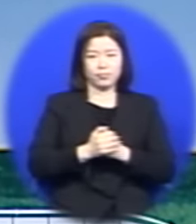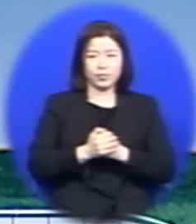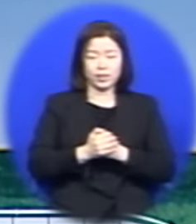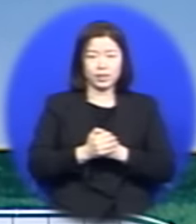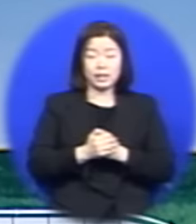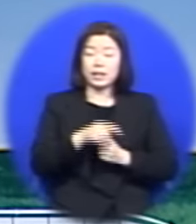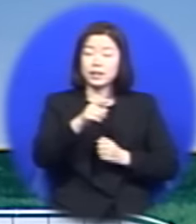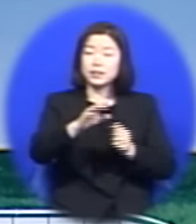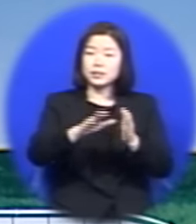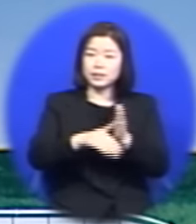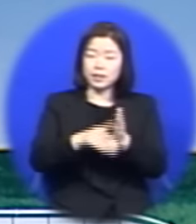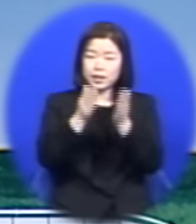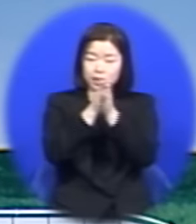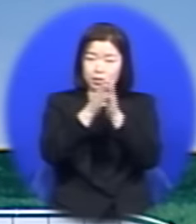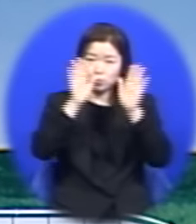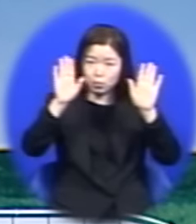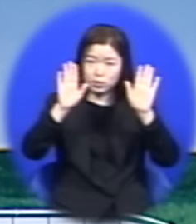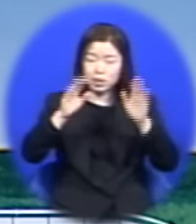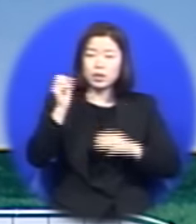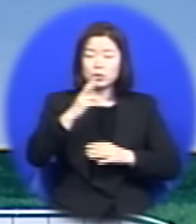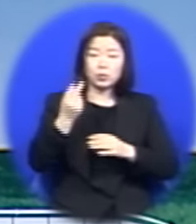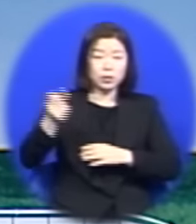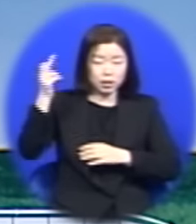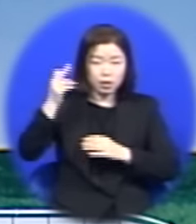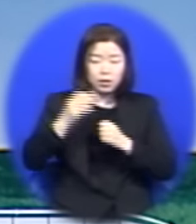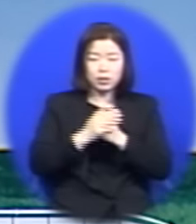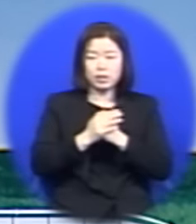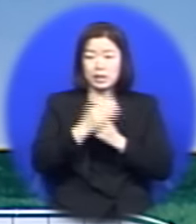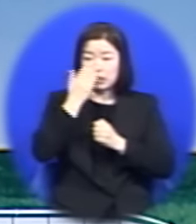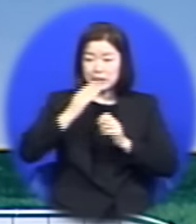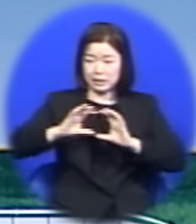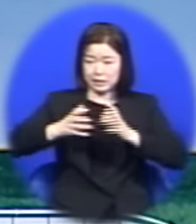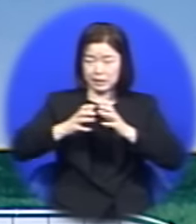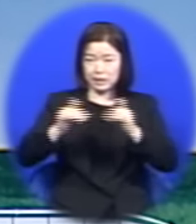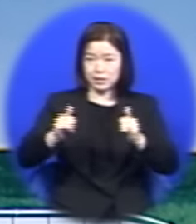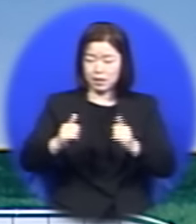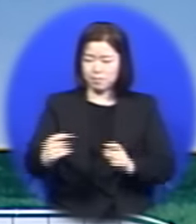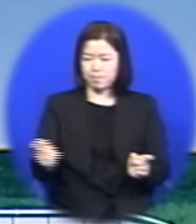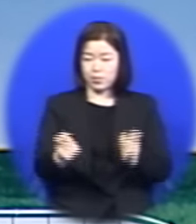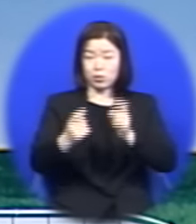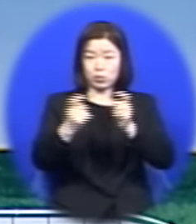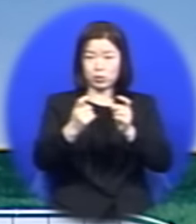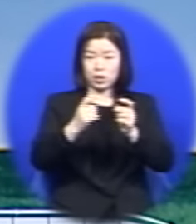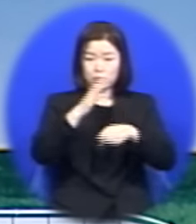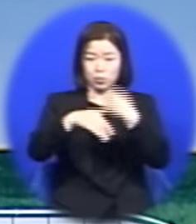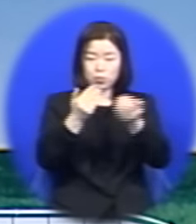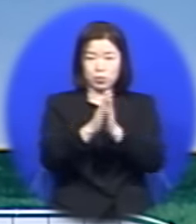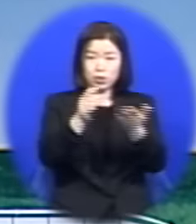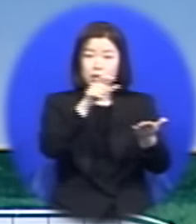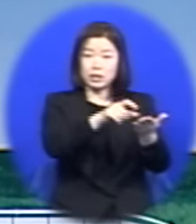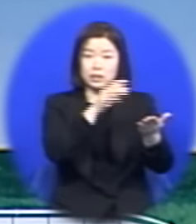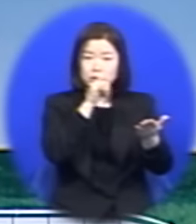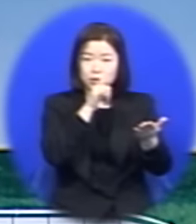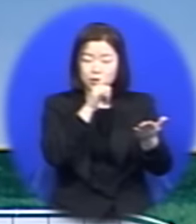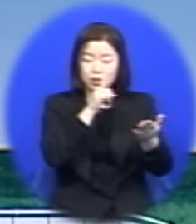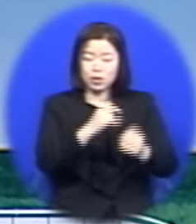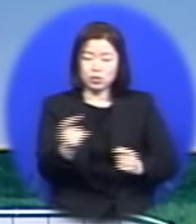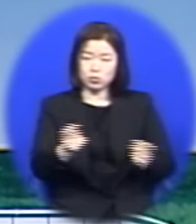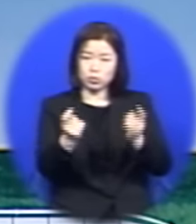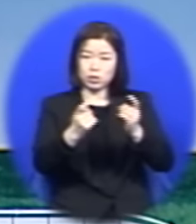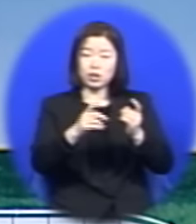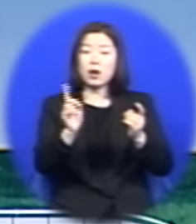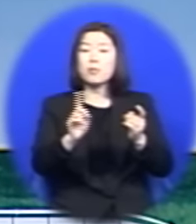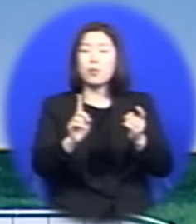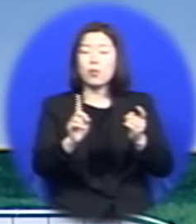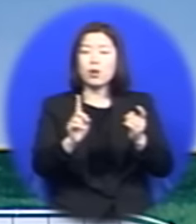그때 모세와 아론과 이스라엘 백성들이 다투었다고 성경은 말합니다. 다투었다는 말은 둘 다